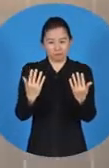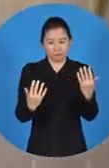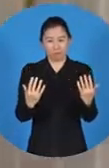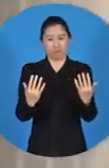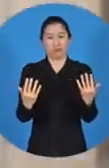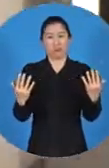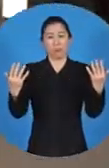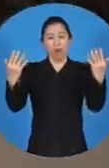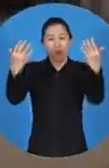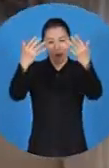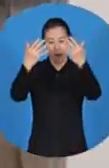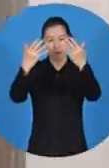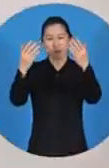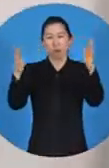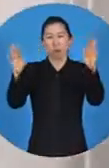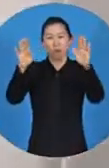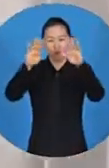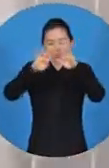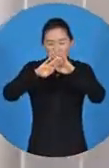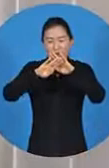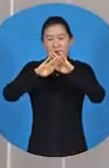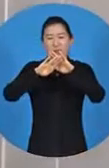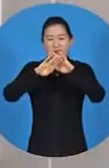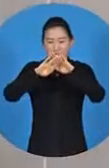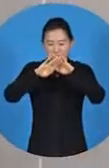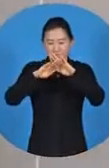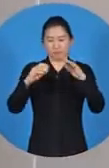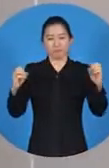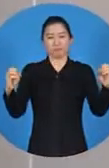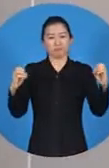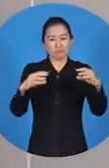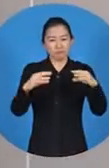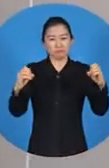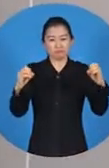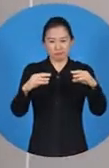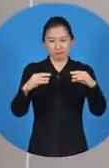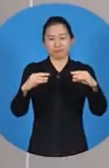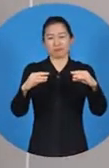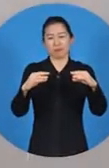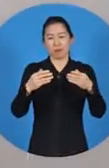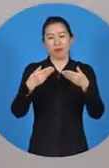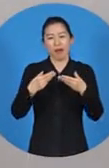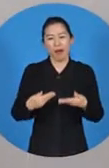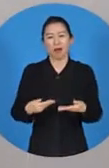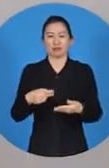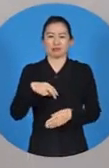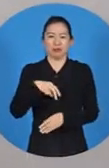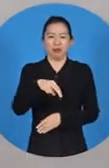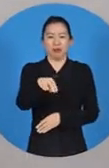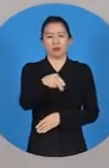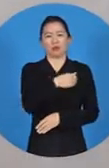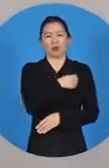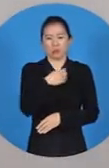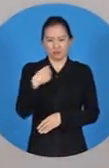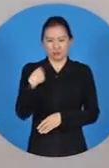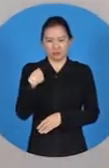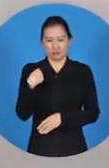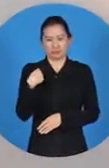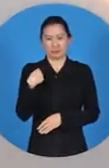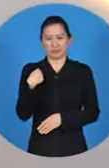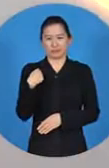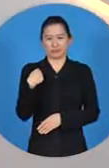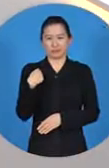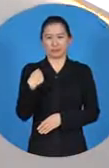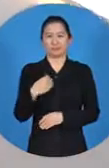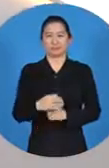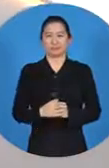ね。ここあの植物が生い茂ってるんで、冬の夜なんかかなり暗くなるので、安心してね歩いていただけると思